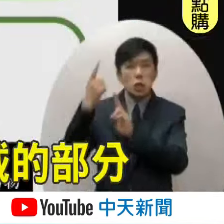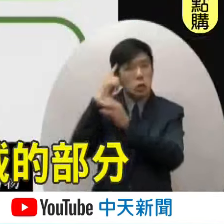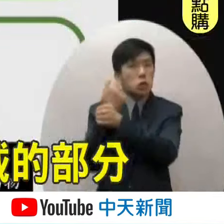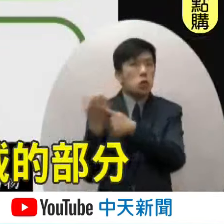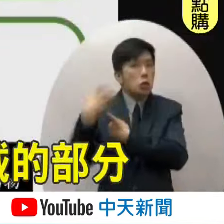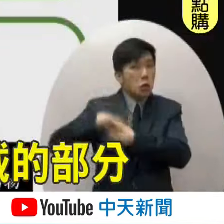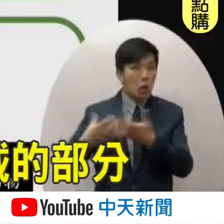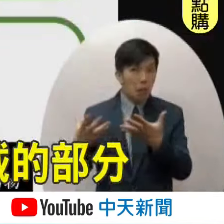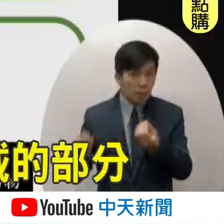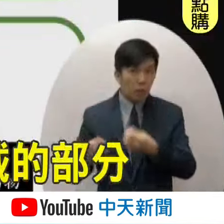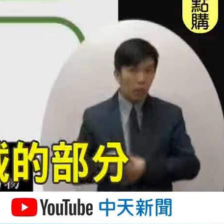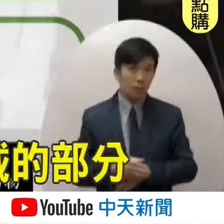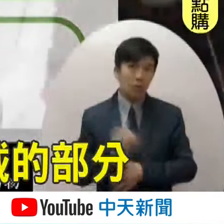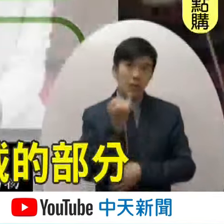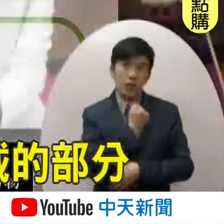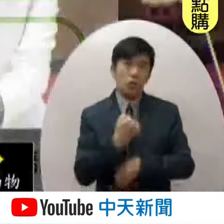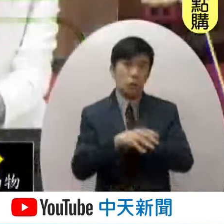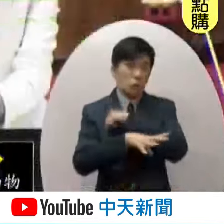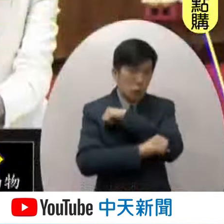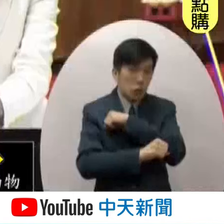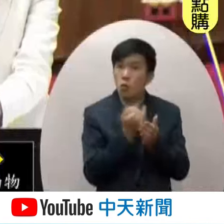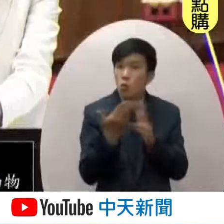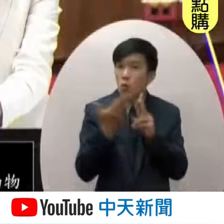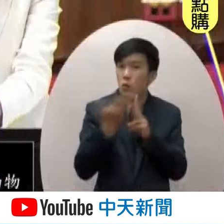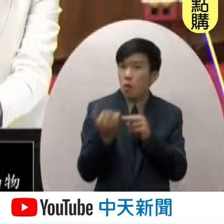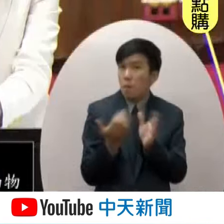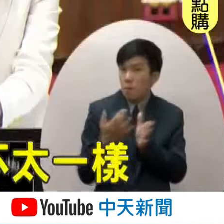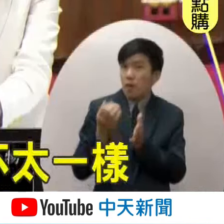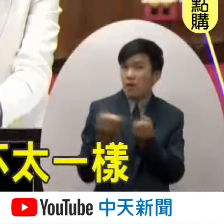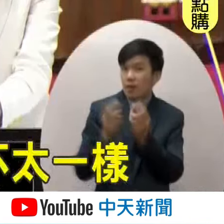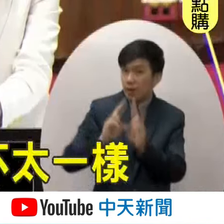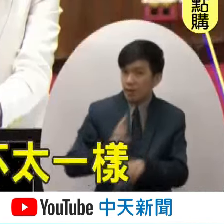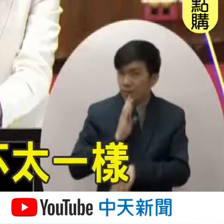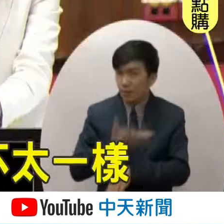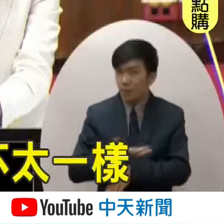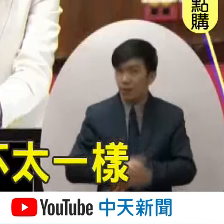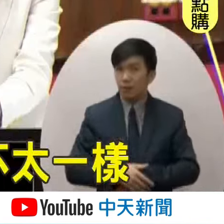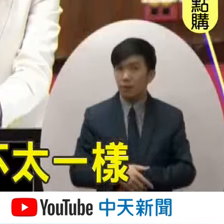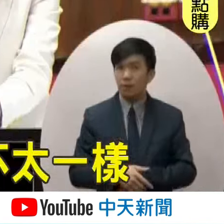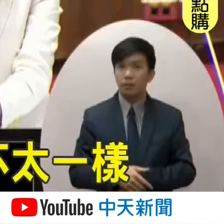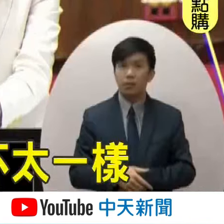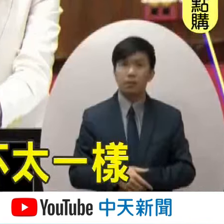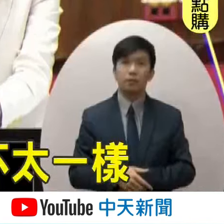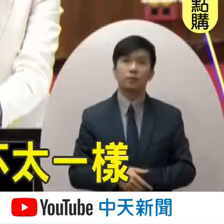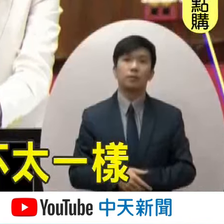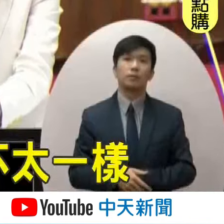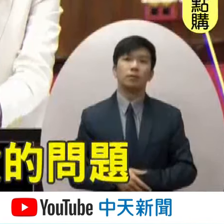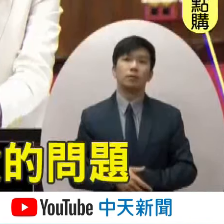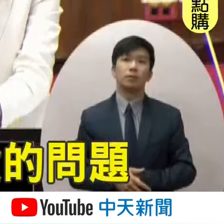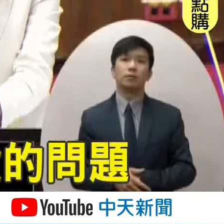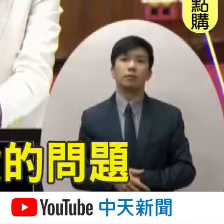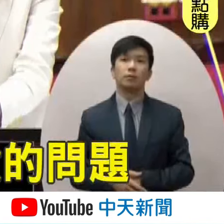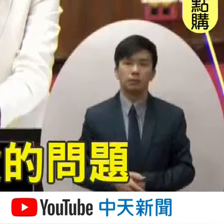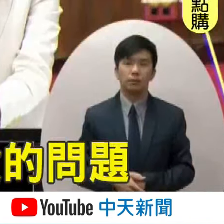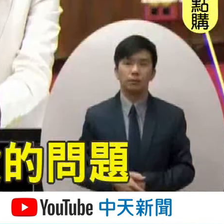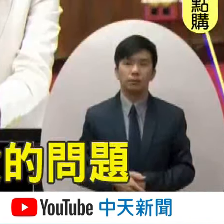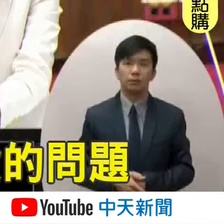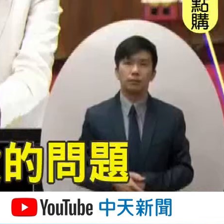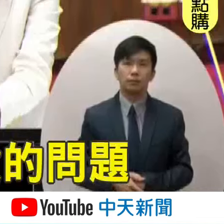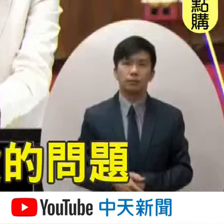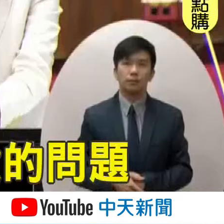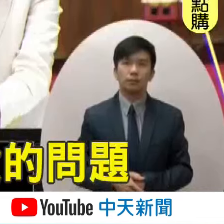基载的部分，或者是备载的部分，没错吧，部长？ 我说的这个每个时间点都不太一样，所以这个核